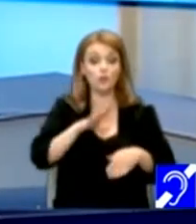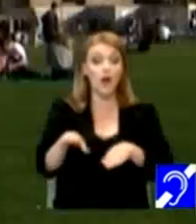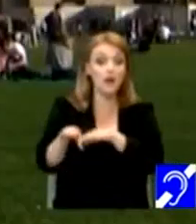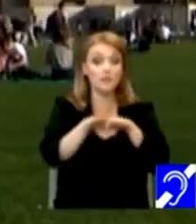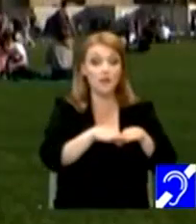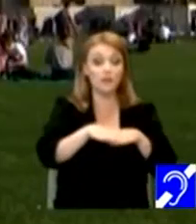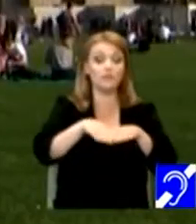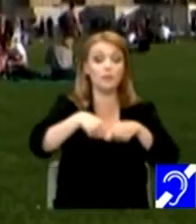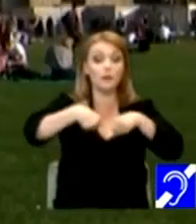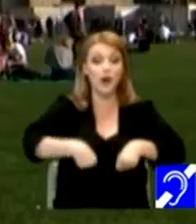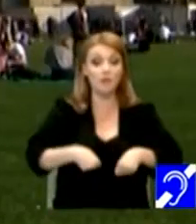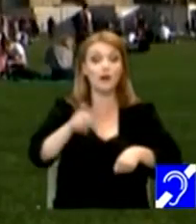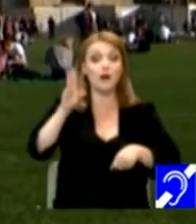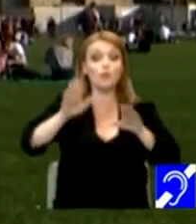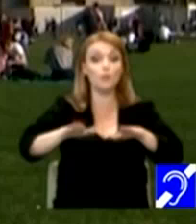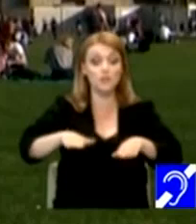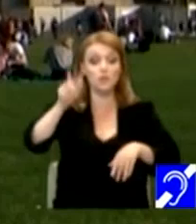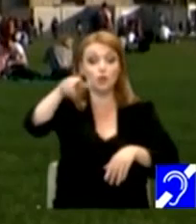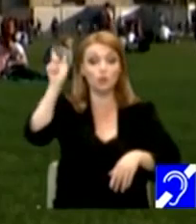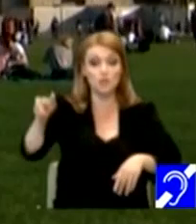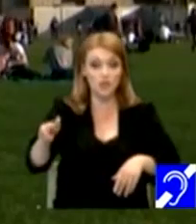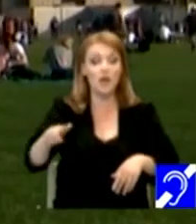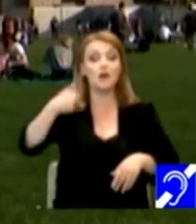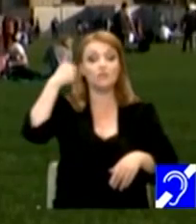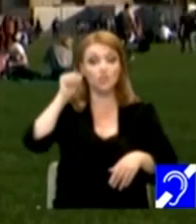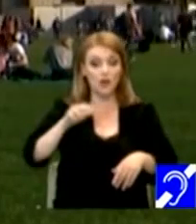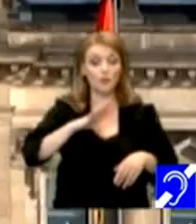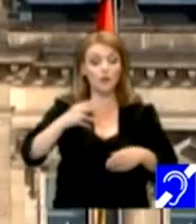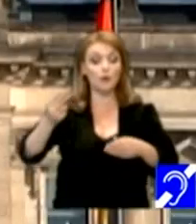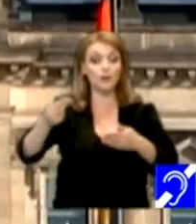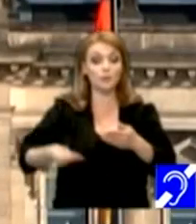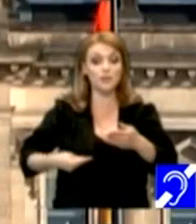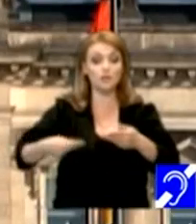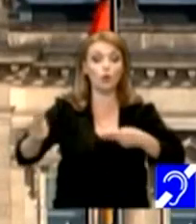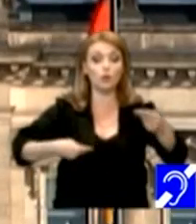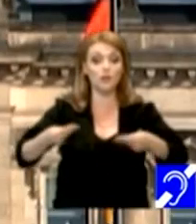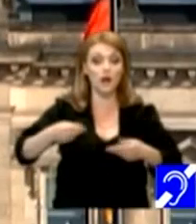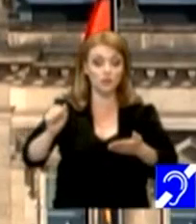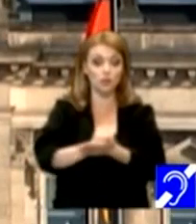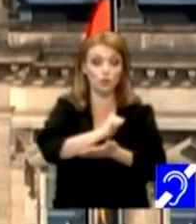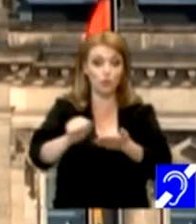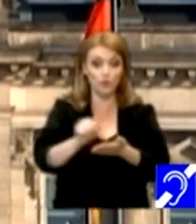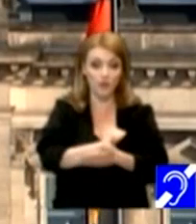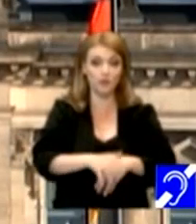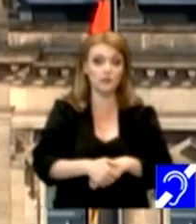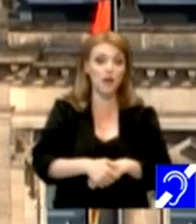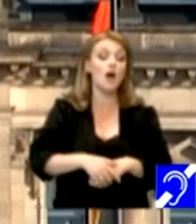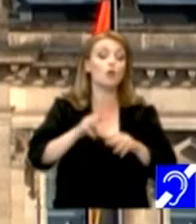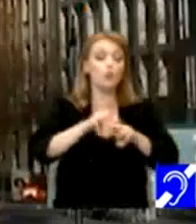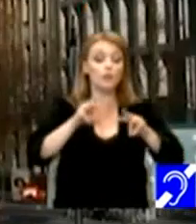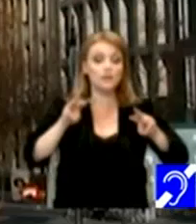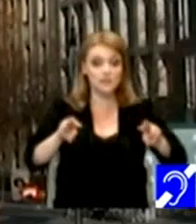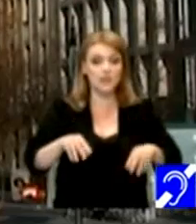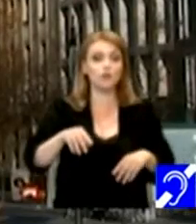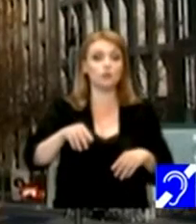Memorandumul semnat ieri între Ministerul Sănătății, Muncii și Protecției Sociale și Agenția Federală pentru Ocuparea Forței de Muncă a Germaniei